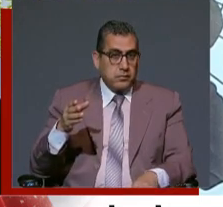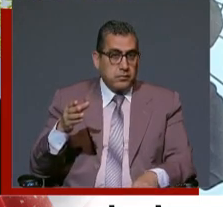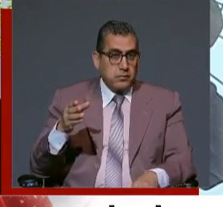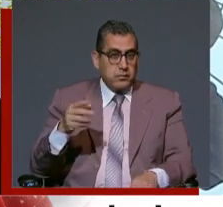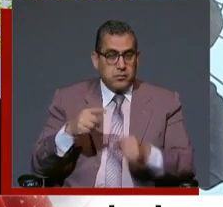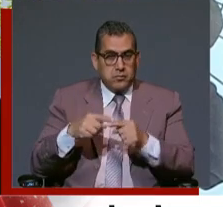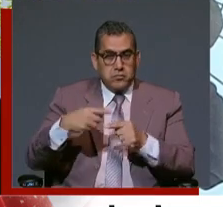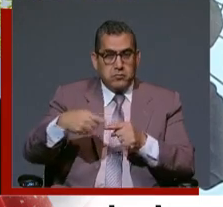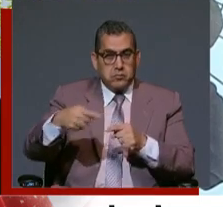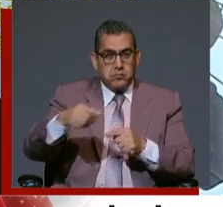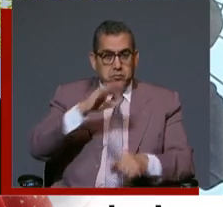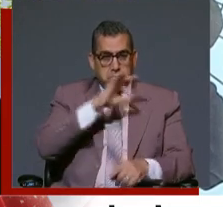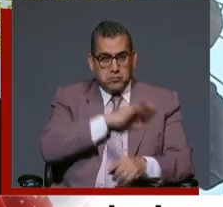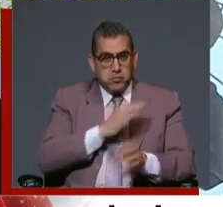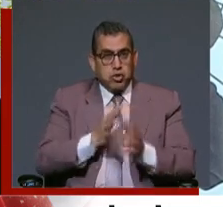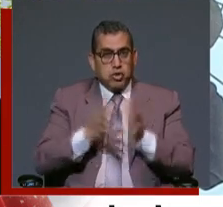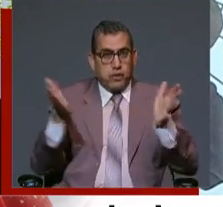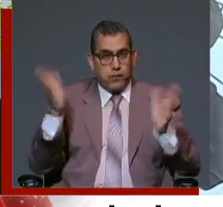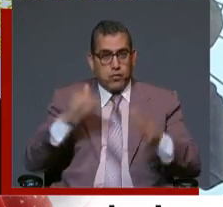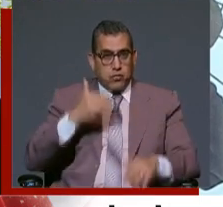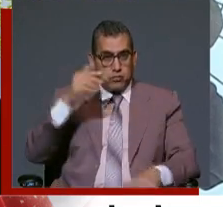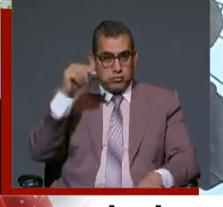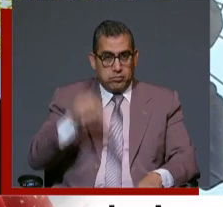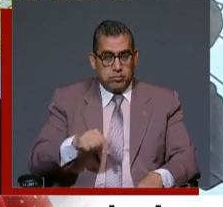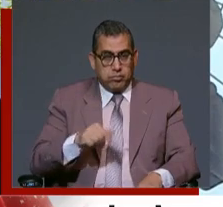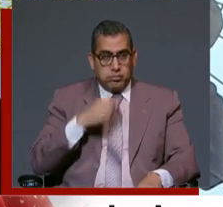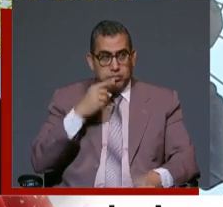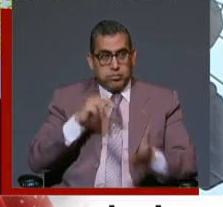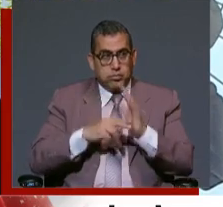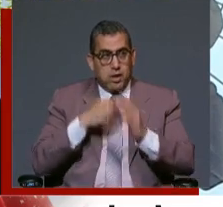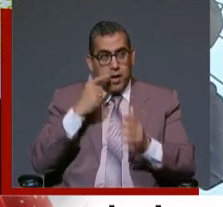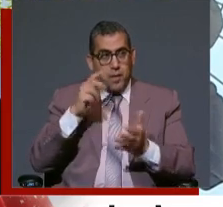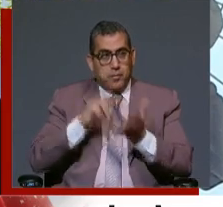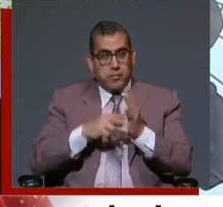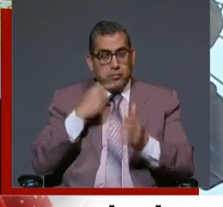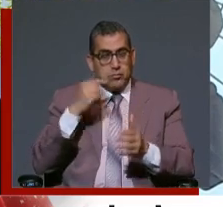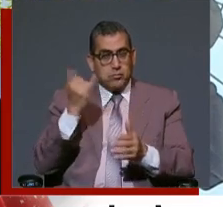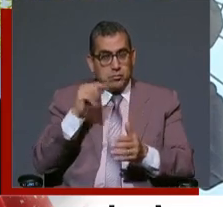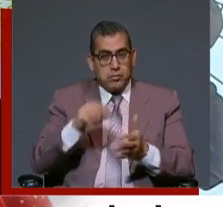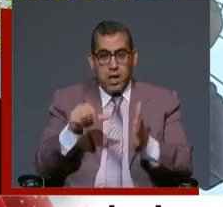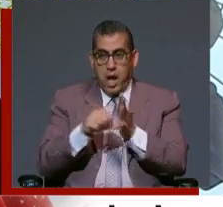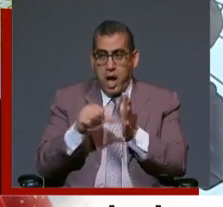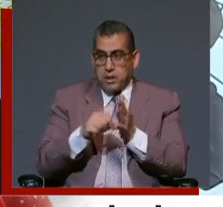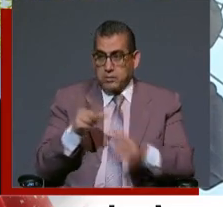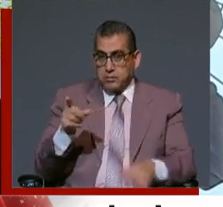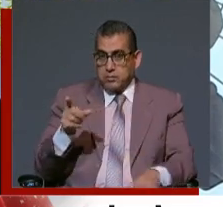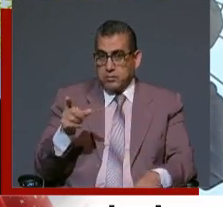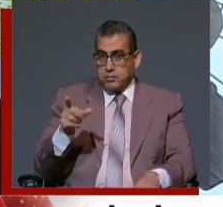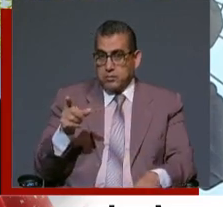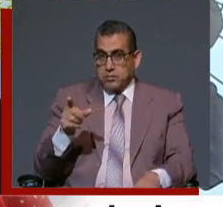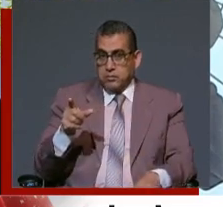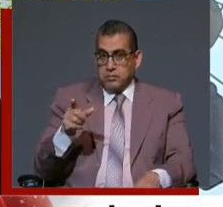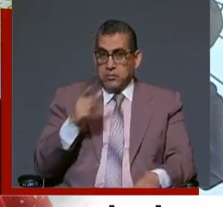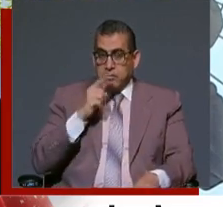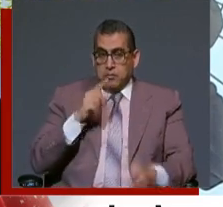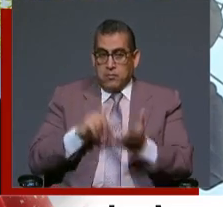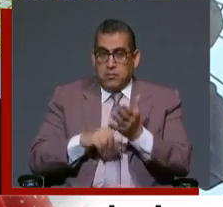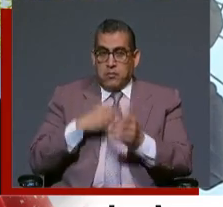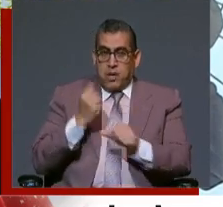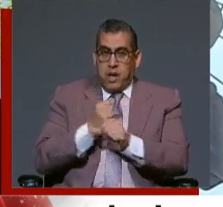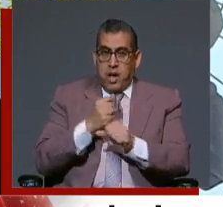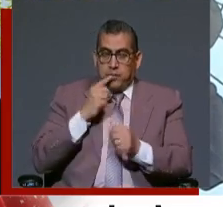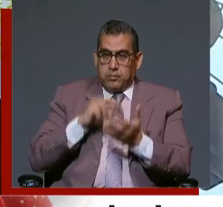عوائد عالية وحسب المخاطر بالنسبة للقطاع الخاص وتسمح له بتحقيق